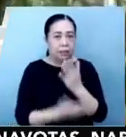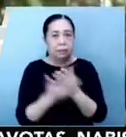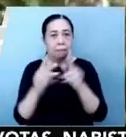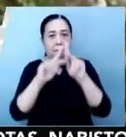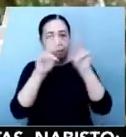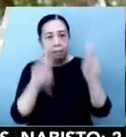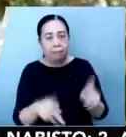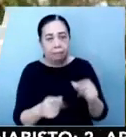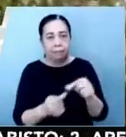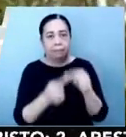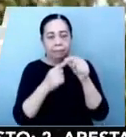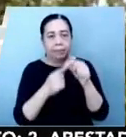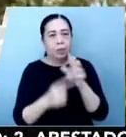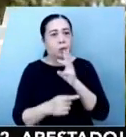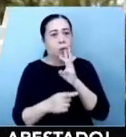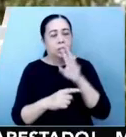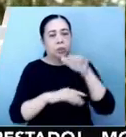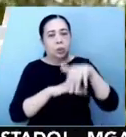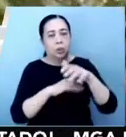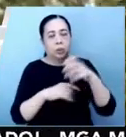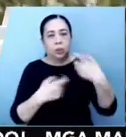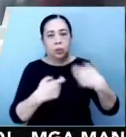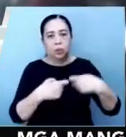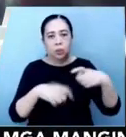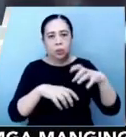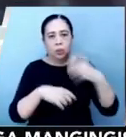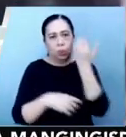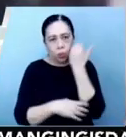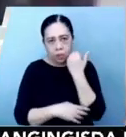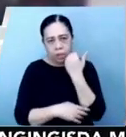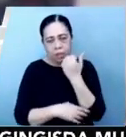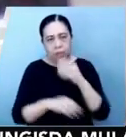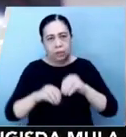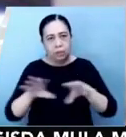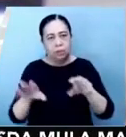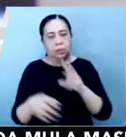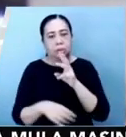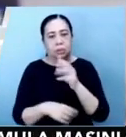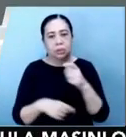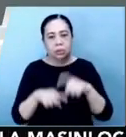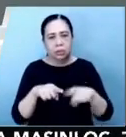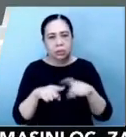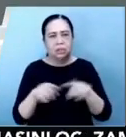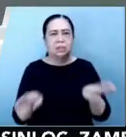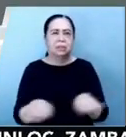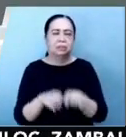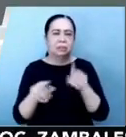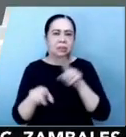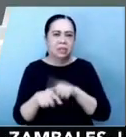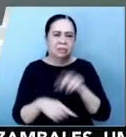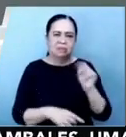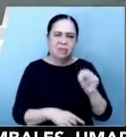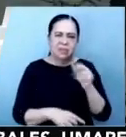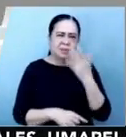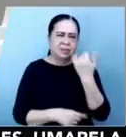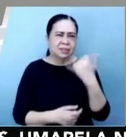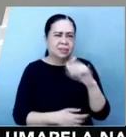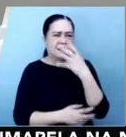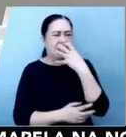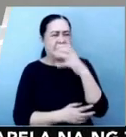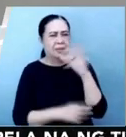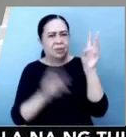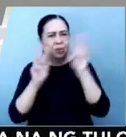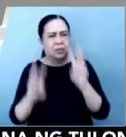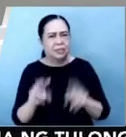ang hydropower plants, kulang ang naisupply. Sumabay na naman ito sa pagtaas ng demand dahil mainit pa rin ang panahon. Wala